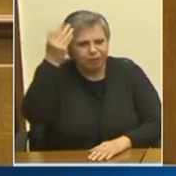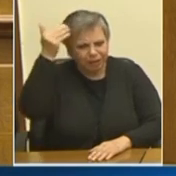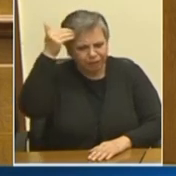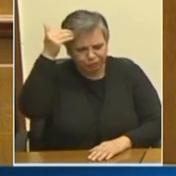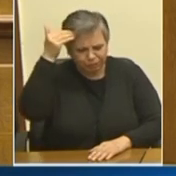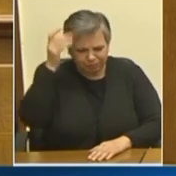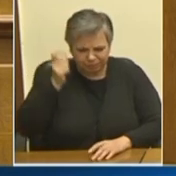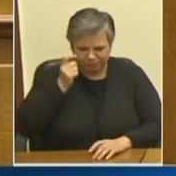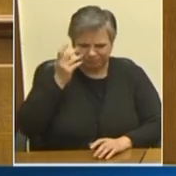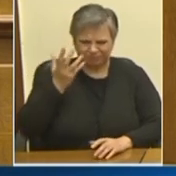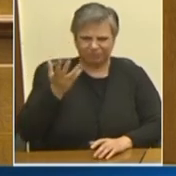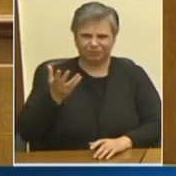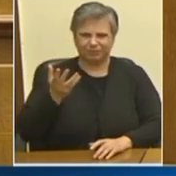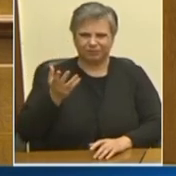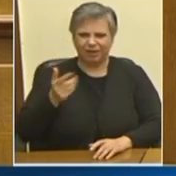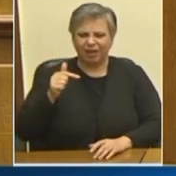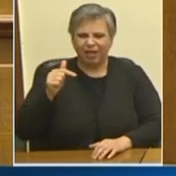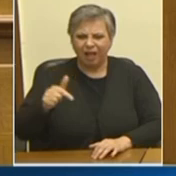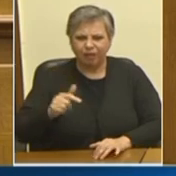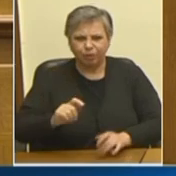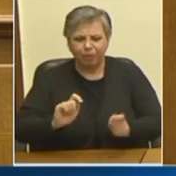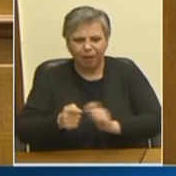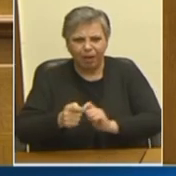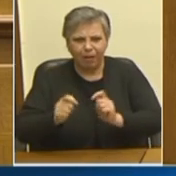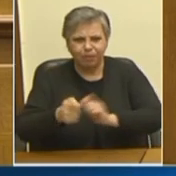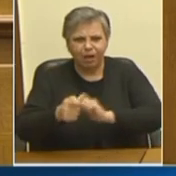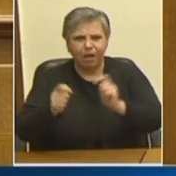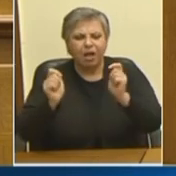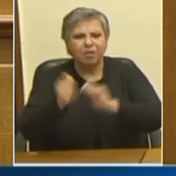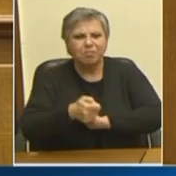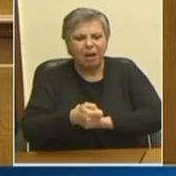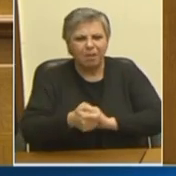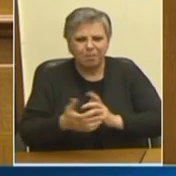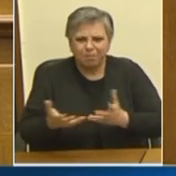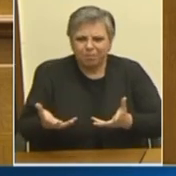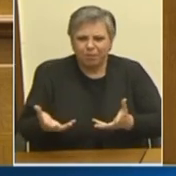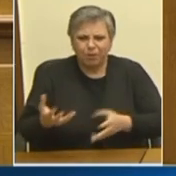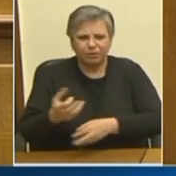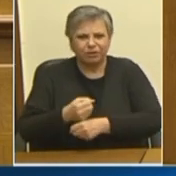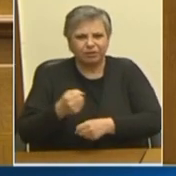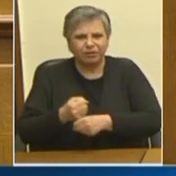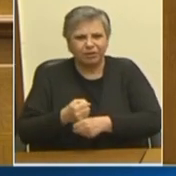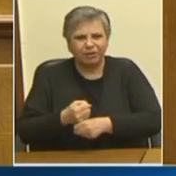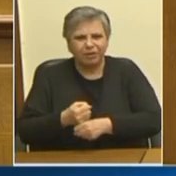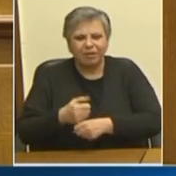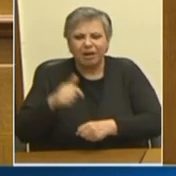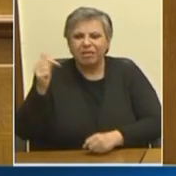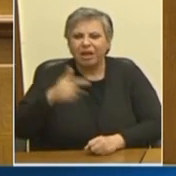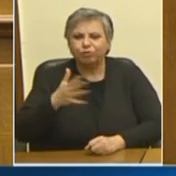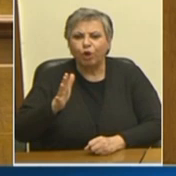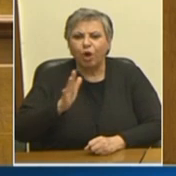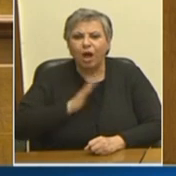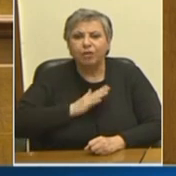Ό,τι και αν κάνετε, αυτές οι αλλαγές, άμα δεν γίνουν στη συνείδηση του λαού, είναι σαν να μην